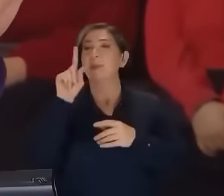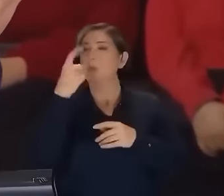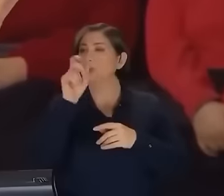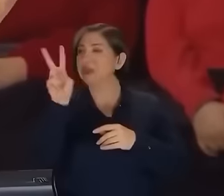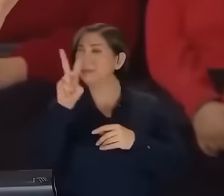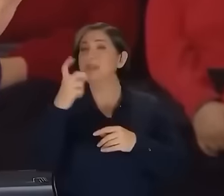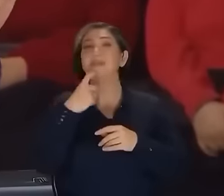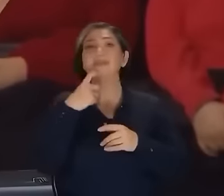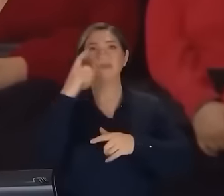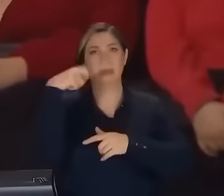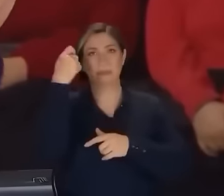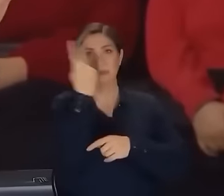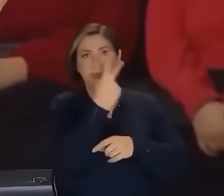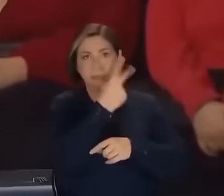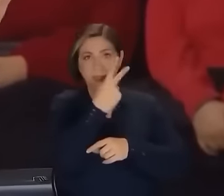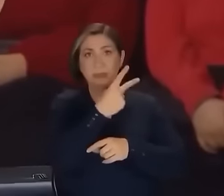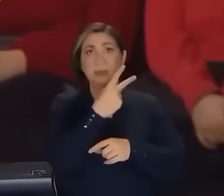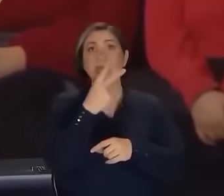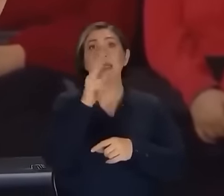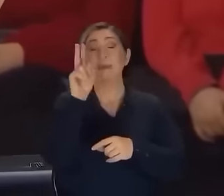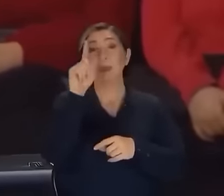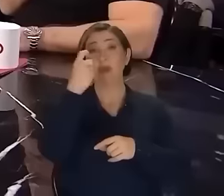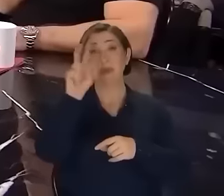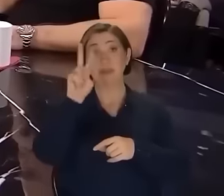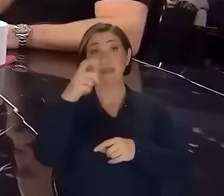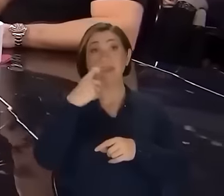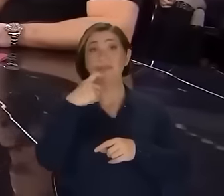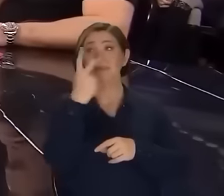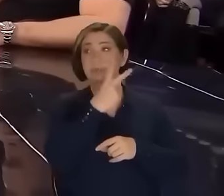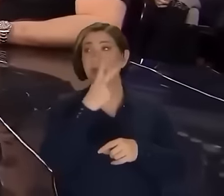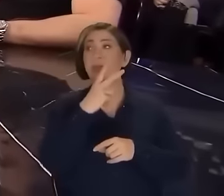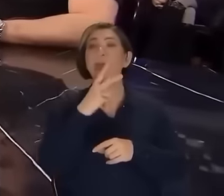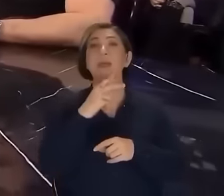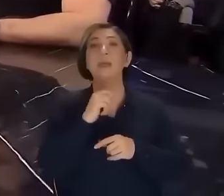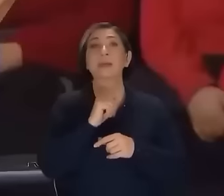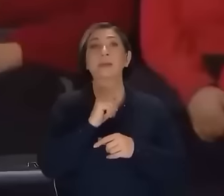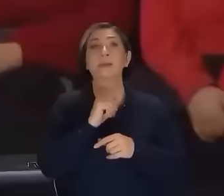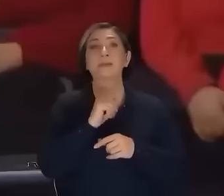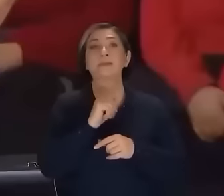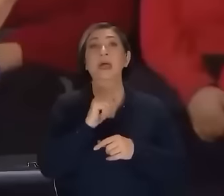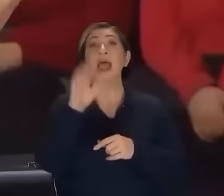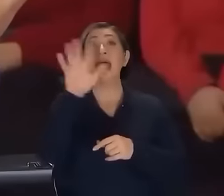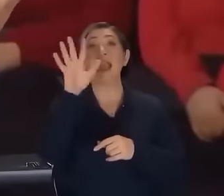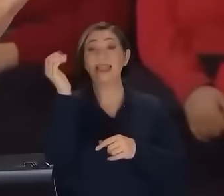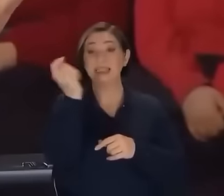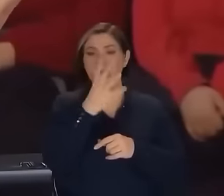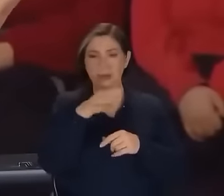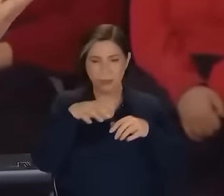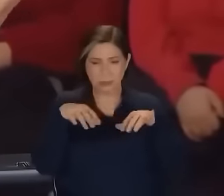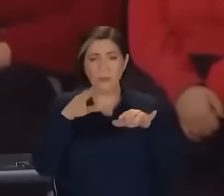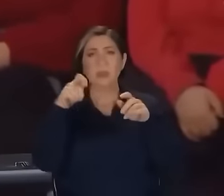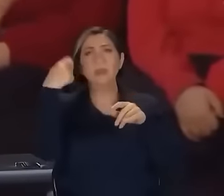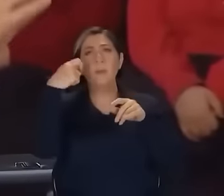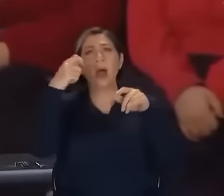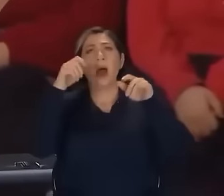filmi. Sanıyorum ki. O kadar mı? Yok, 20'li yok. Yılların filmi. 1920'lerin. 50 kişilik bir sinemada